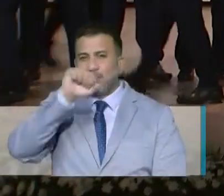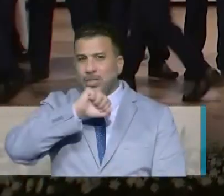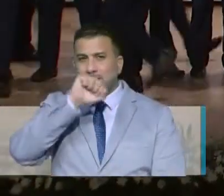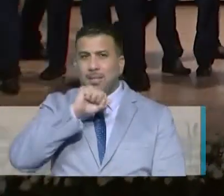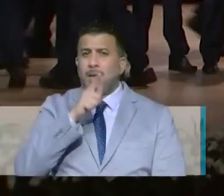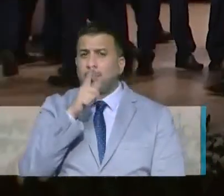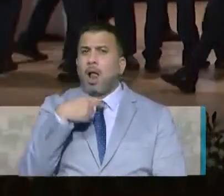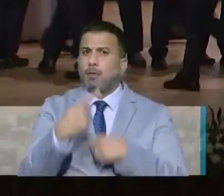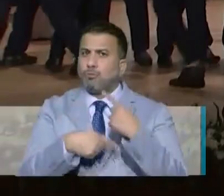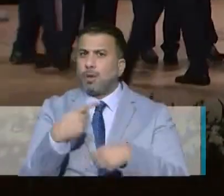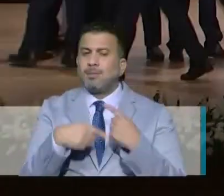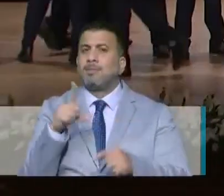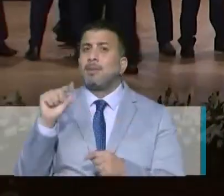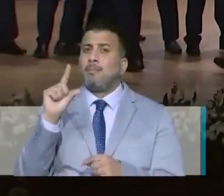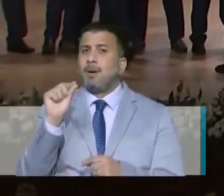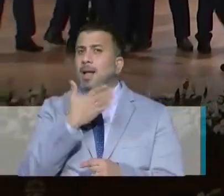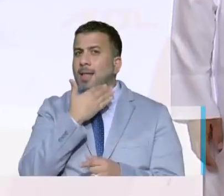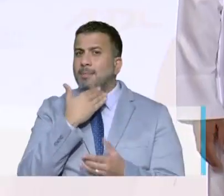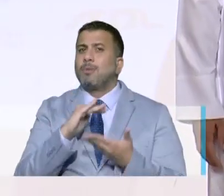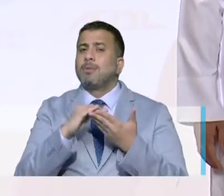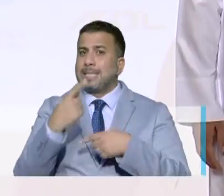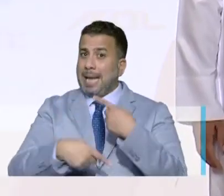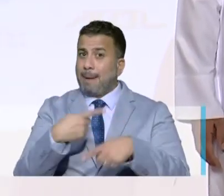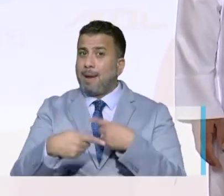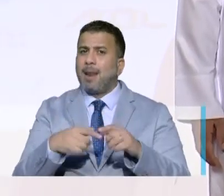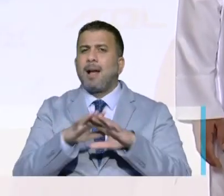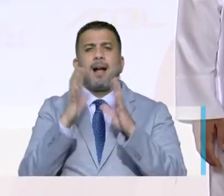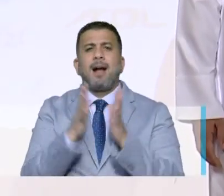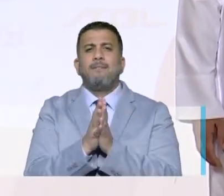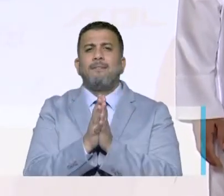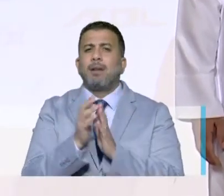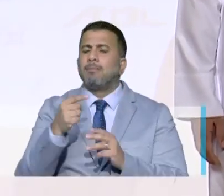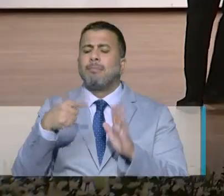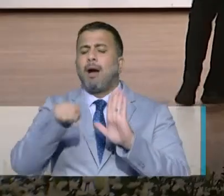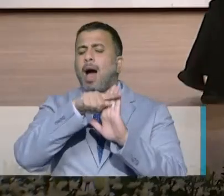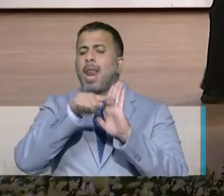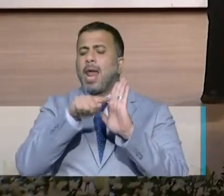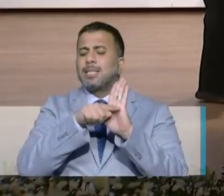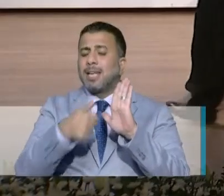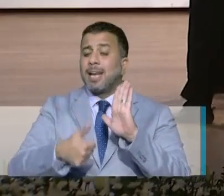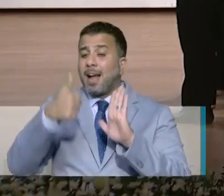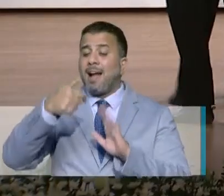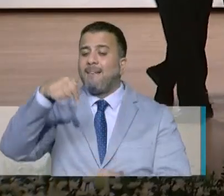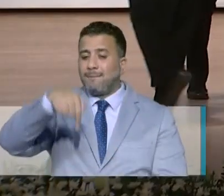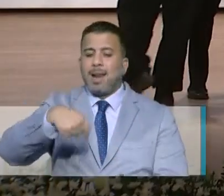ونحرص دوما على التميز في الخدمات واستكمال كافه عناصر النجاح في العمل